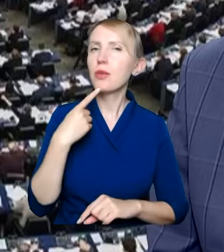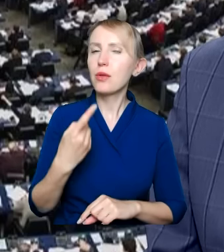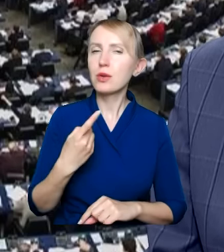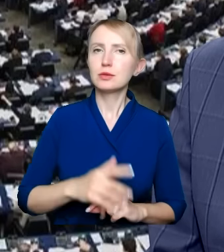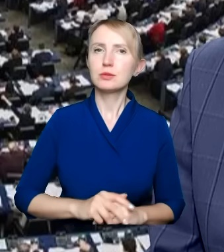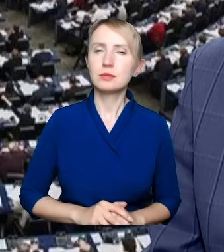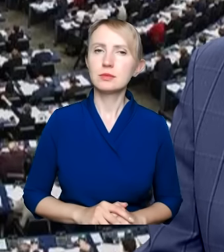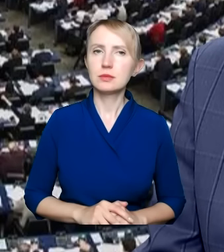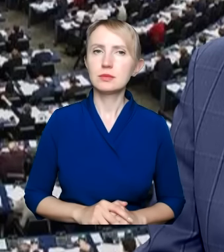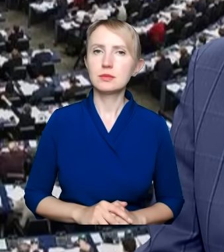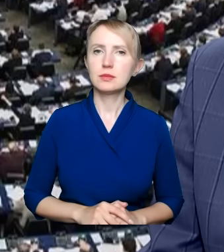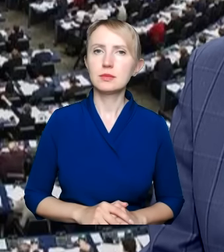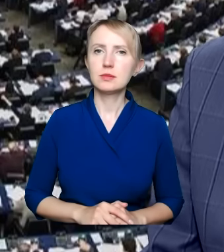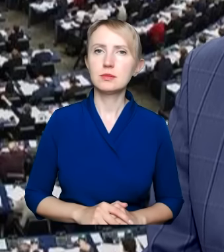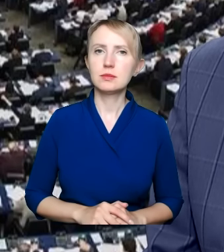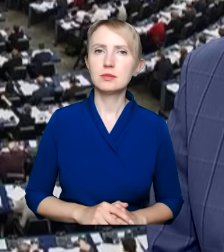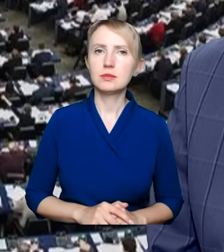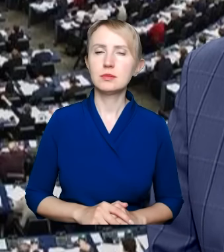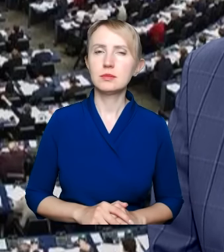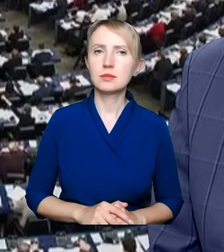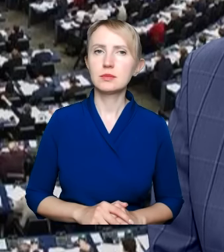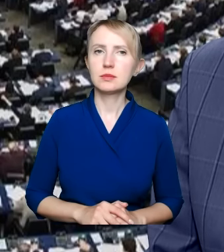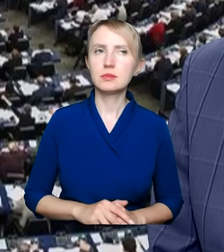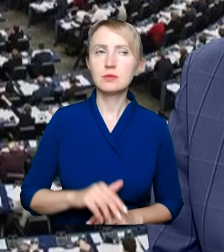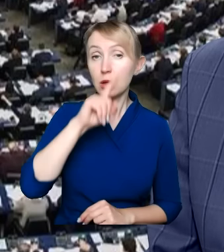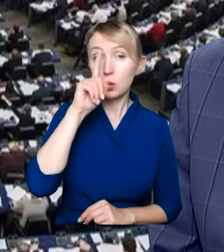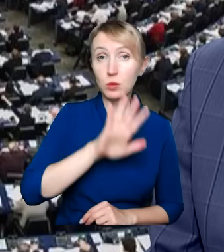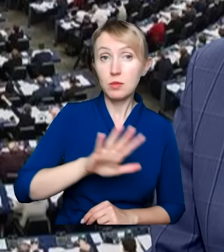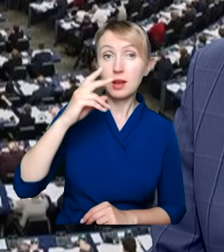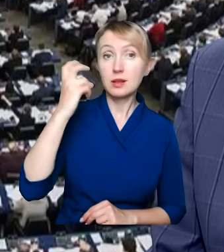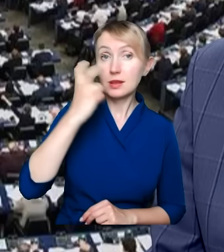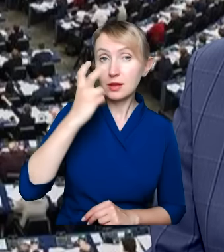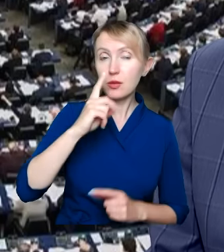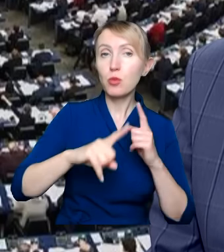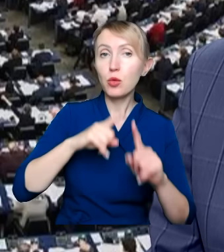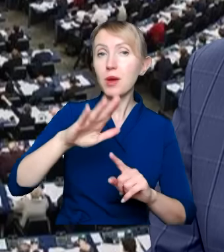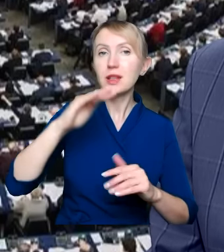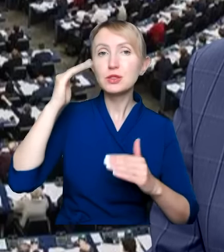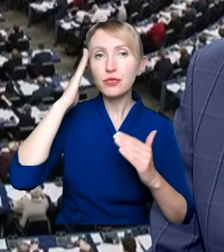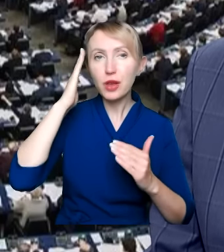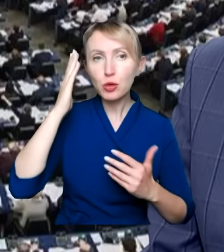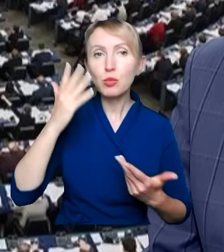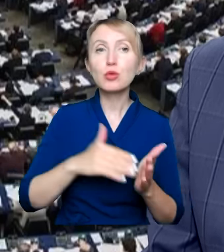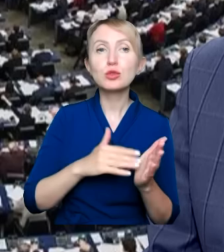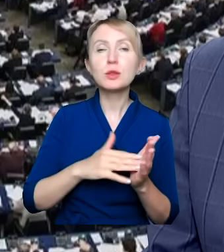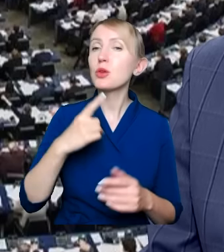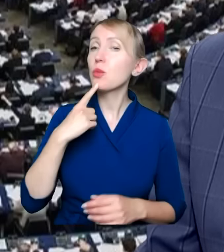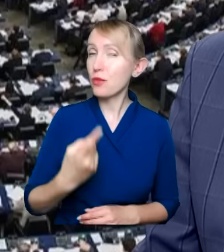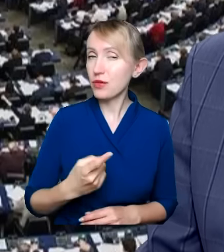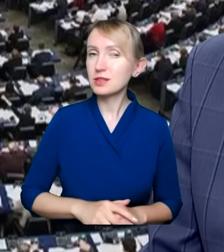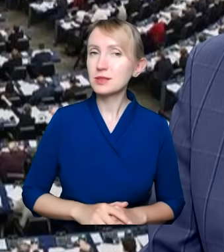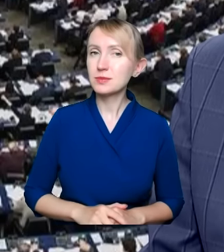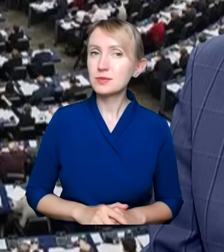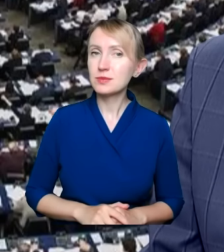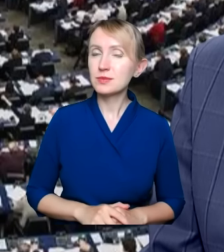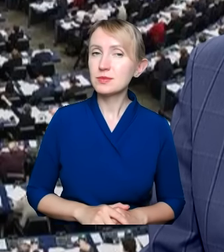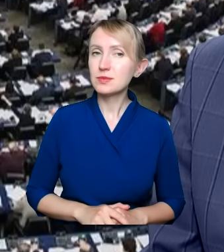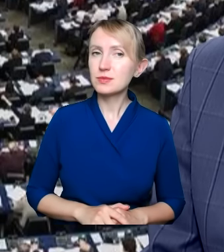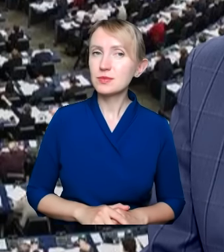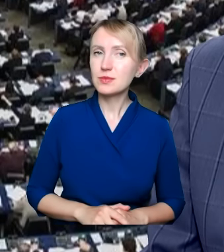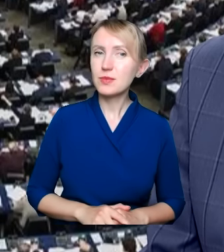dość duża świadomość wśród tych którzy zainteresowani są polityką bo to też należy podkreślić tego że Parlament